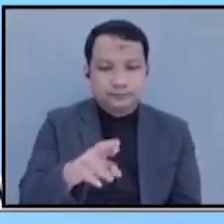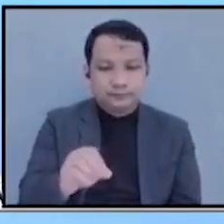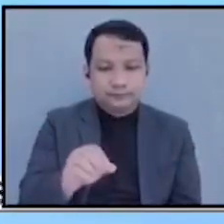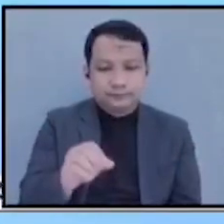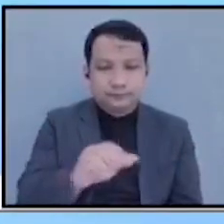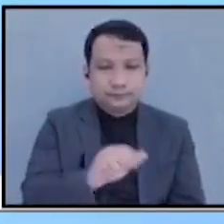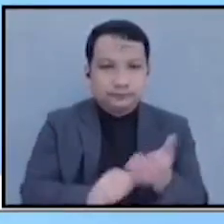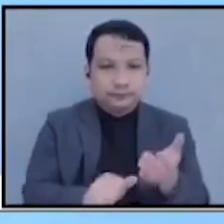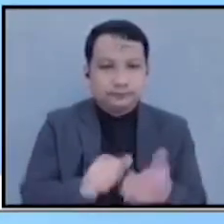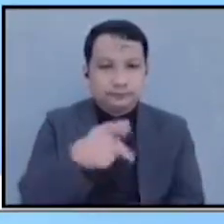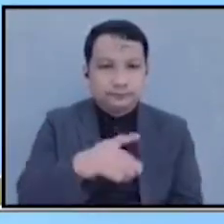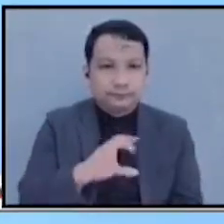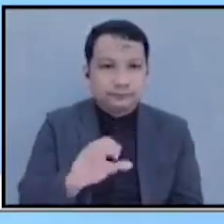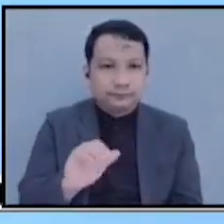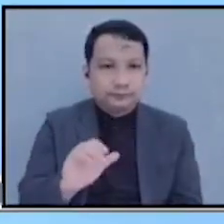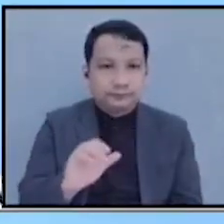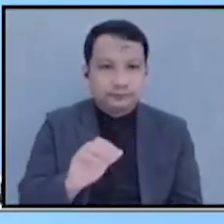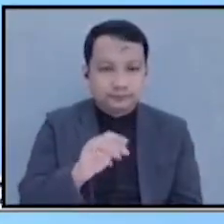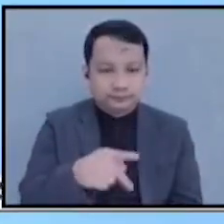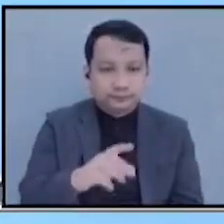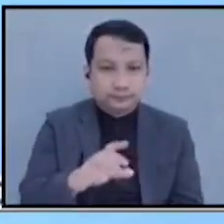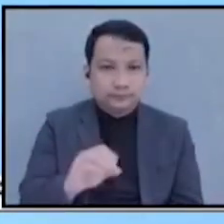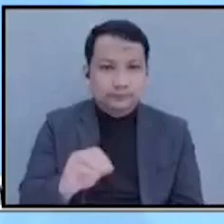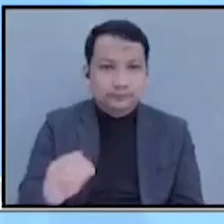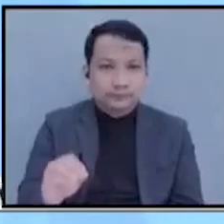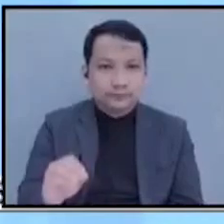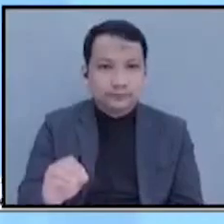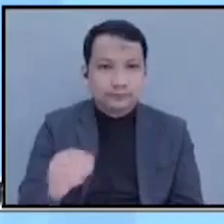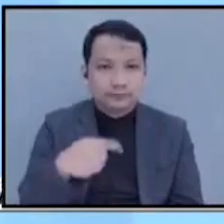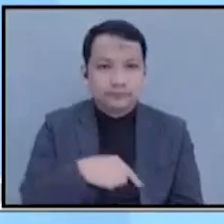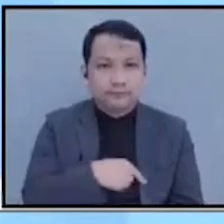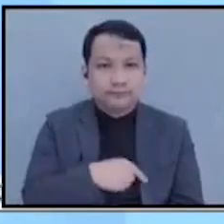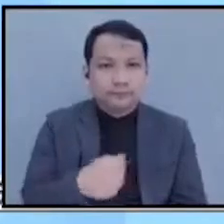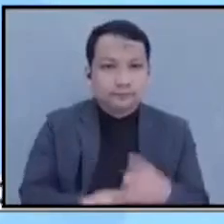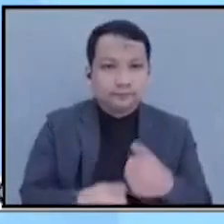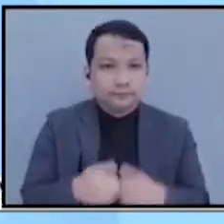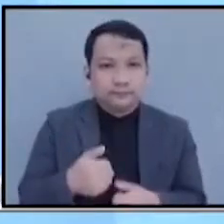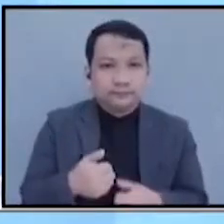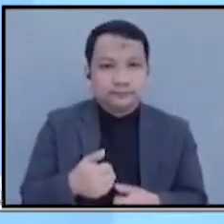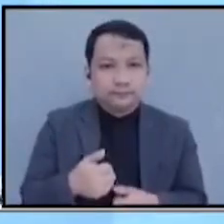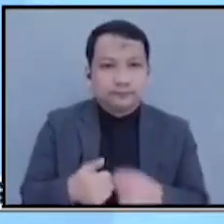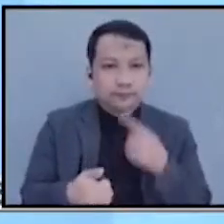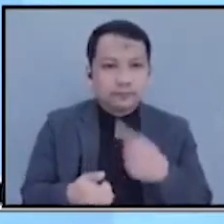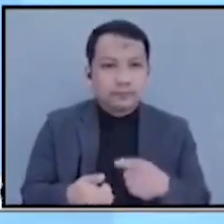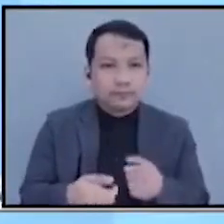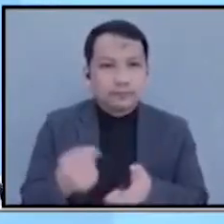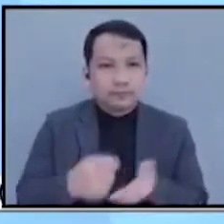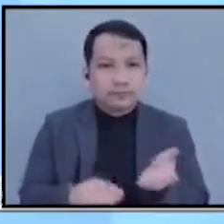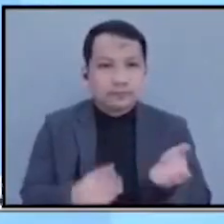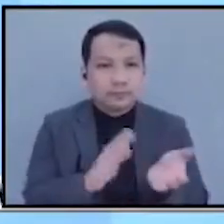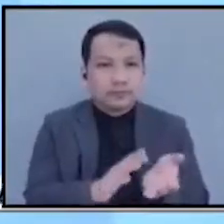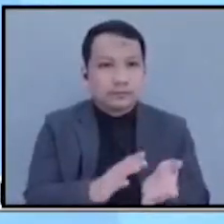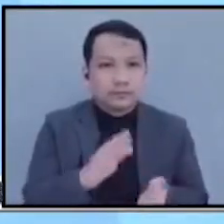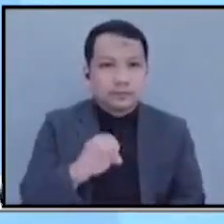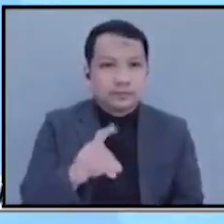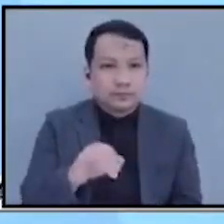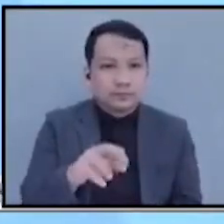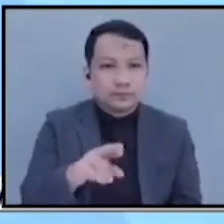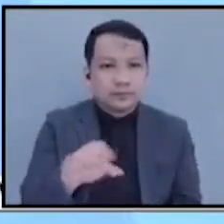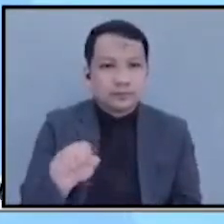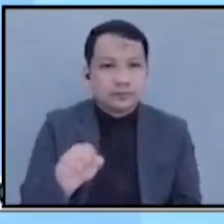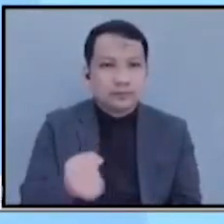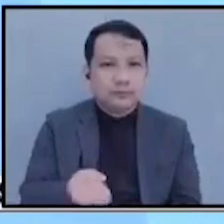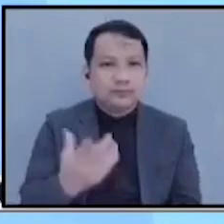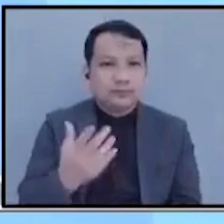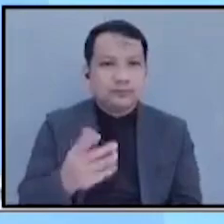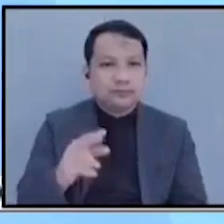Sweepstakes Office o PCSO. Tinanghal na grand winner ang obra ni Eduardo Pereras na may titulong